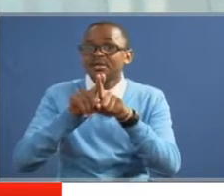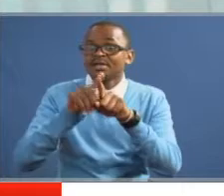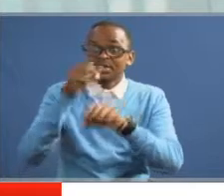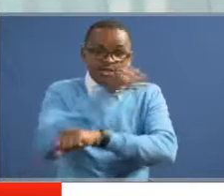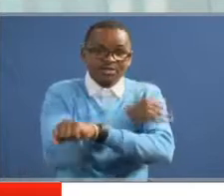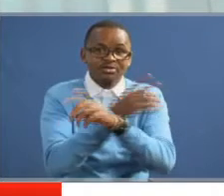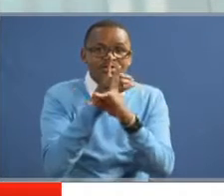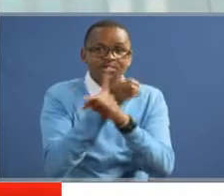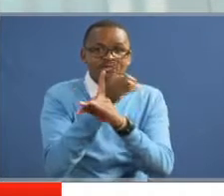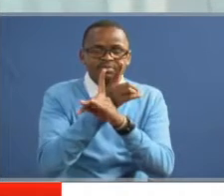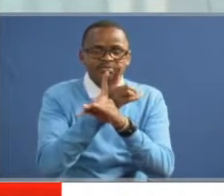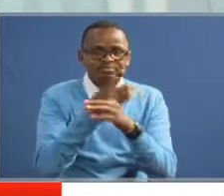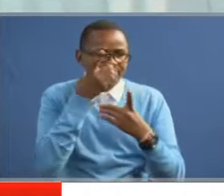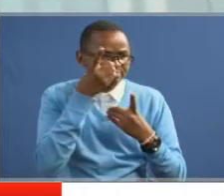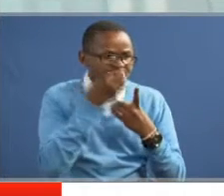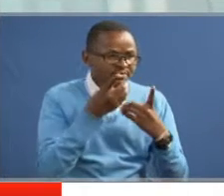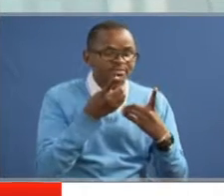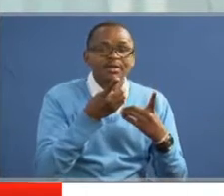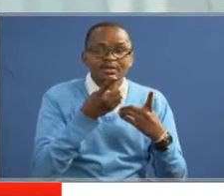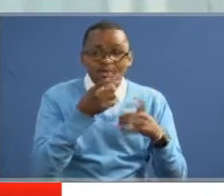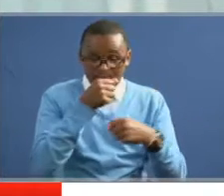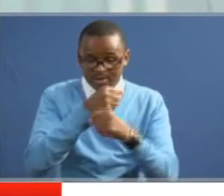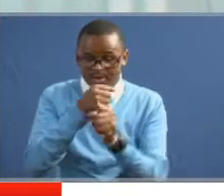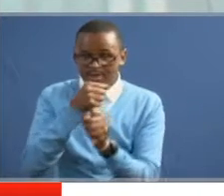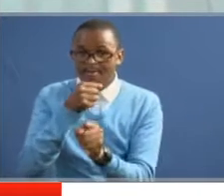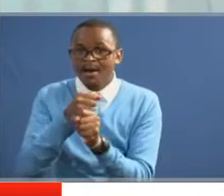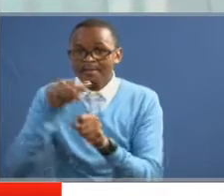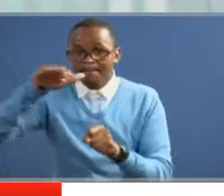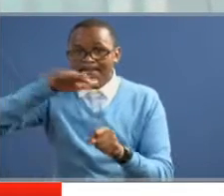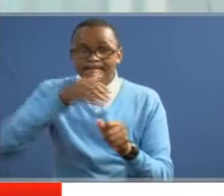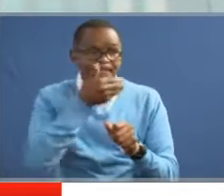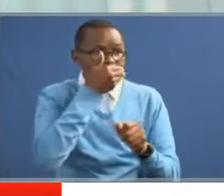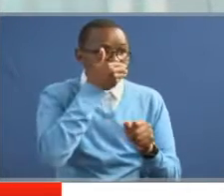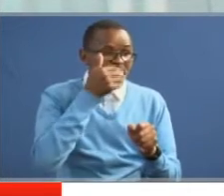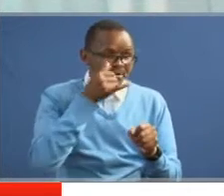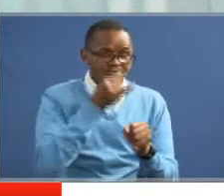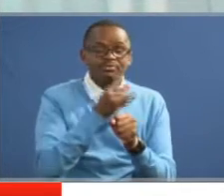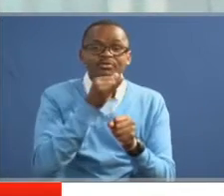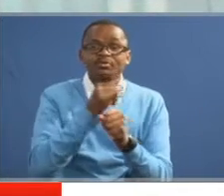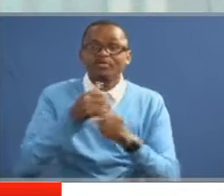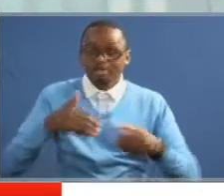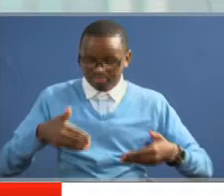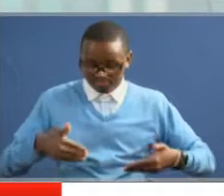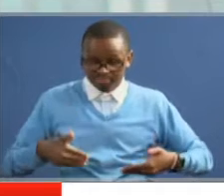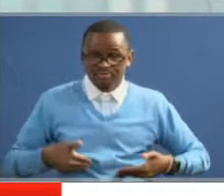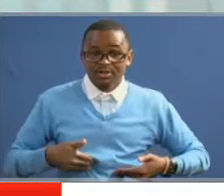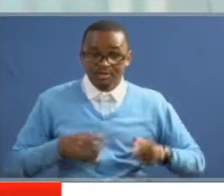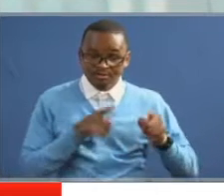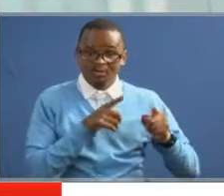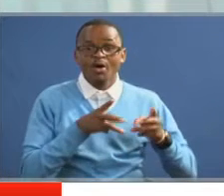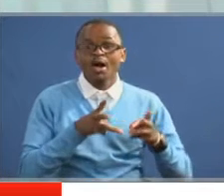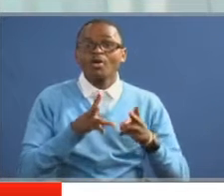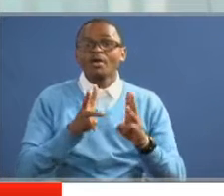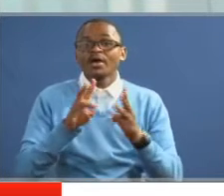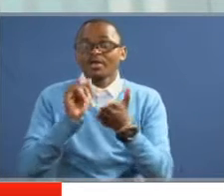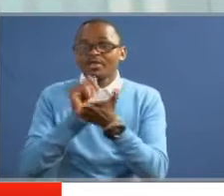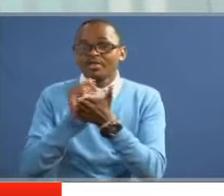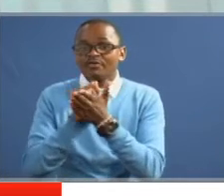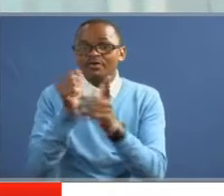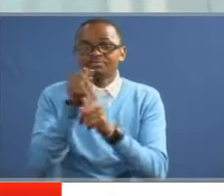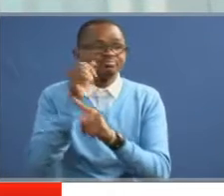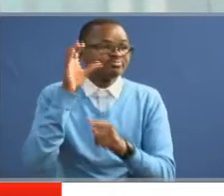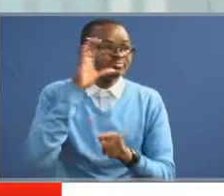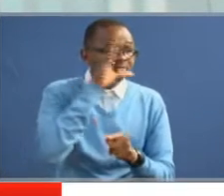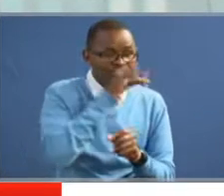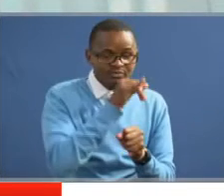mbalimbali kujadili mikakati kabambe kutengeneza mazingira bora ya kazi kwa vijana humu nchini, ikiwa njia mojawapo ya kukabili